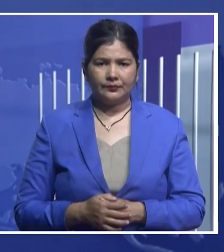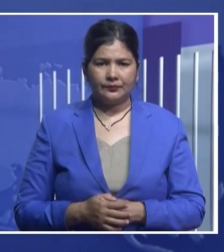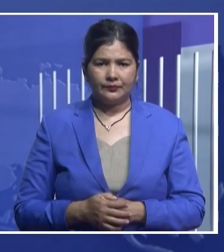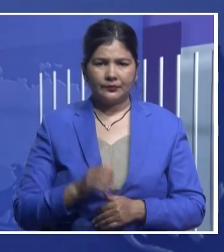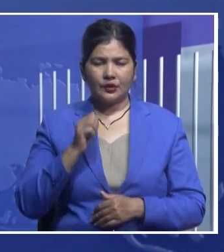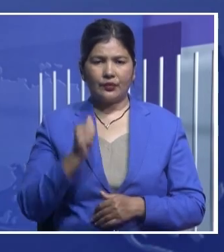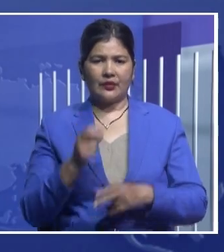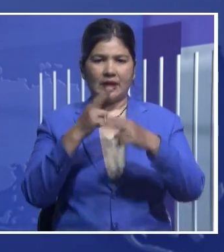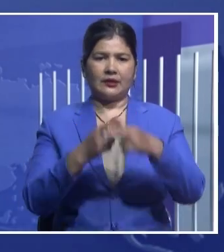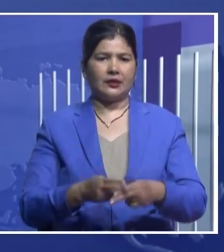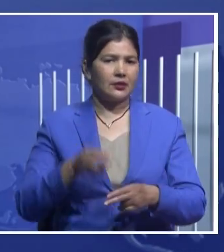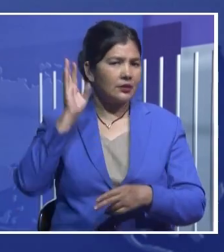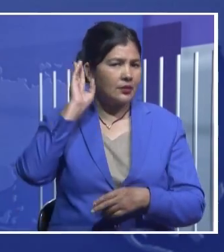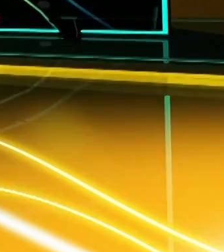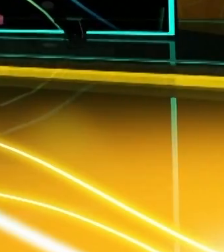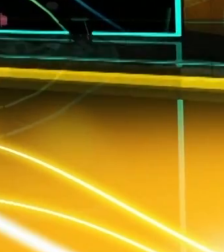अब आर्थिक समाचार।